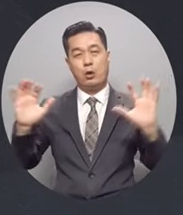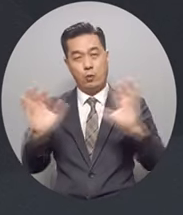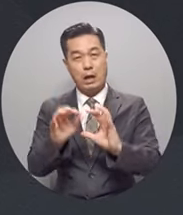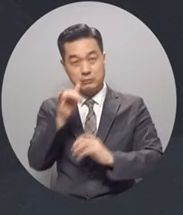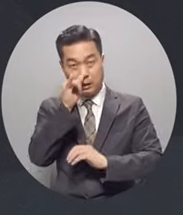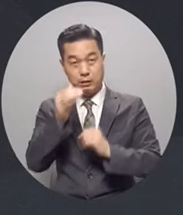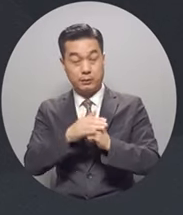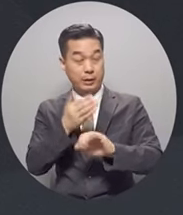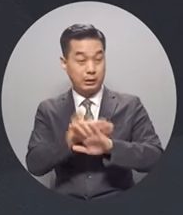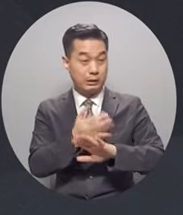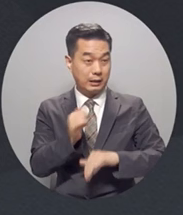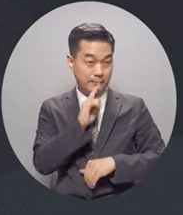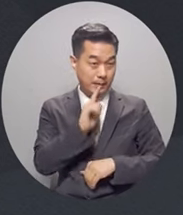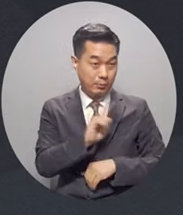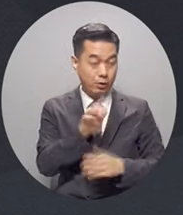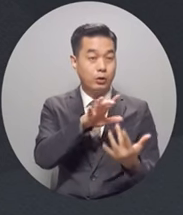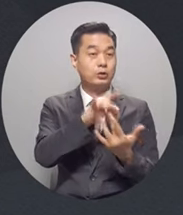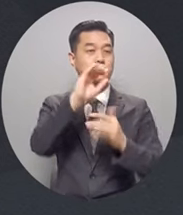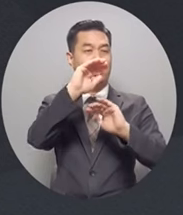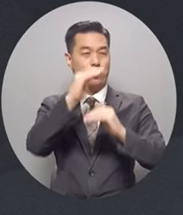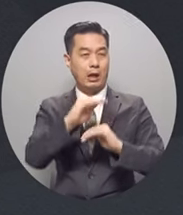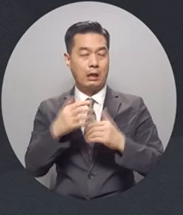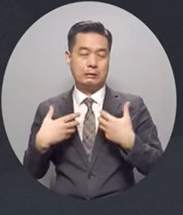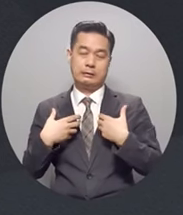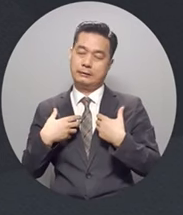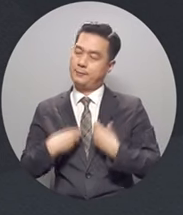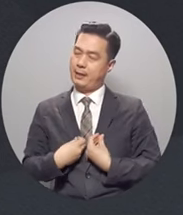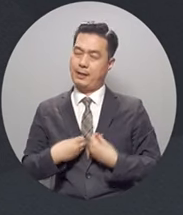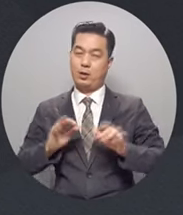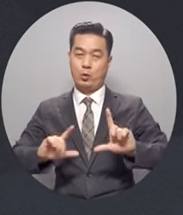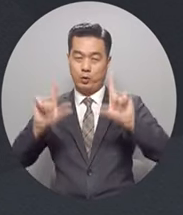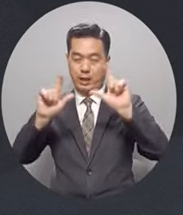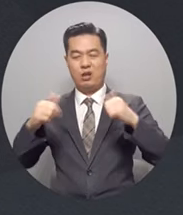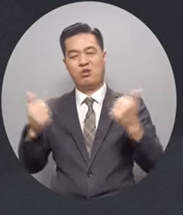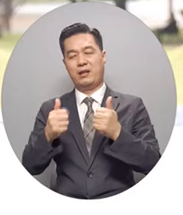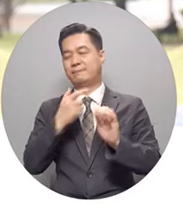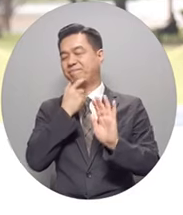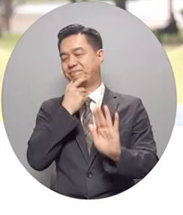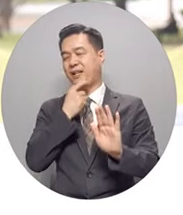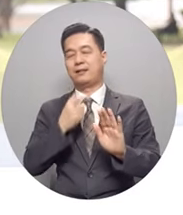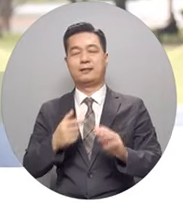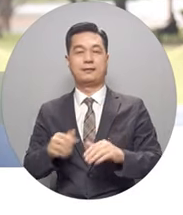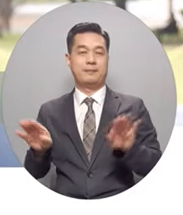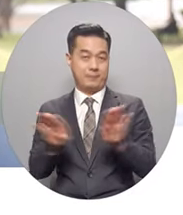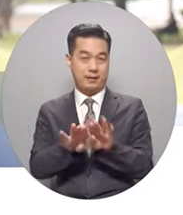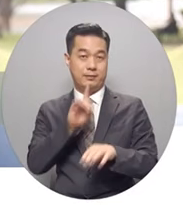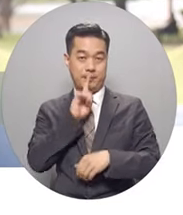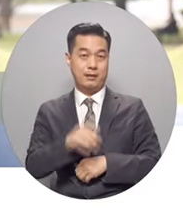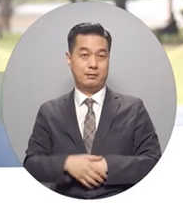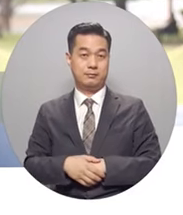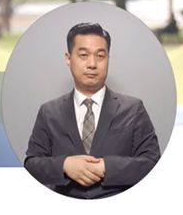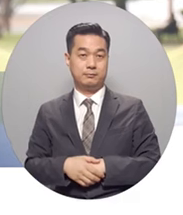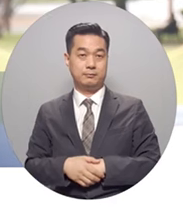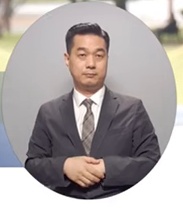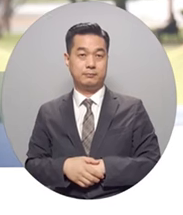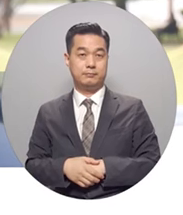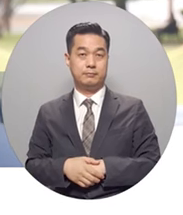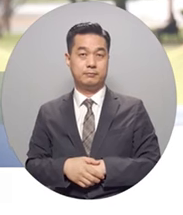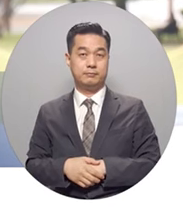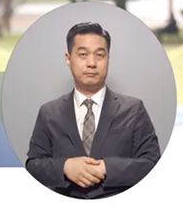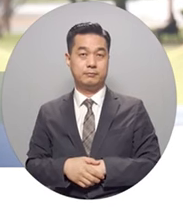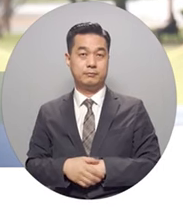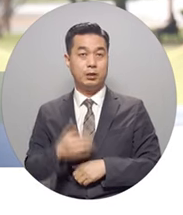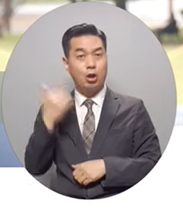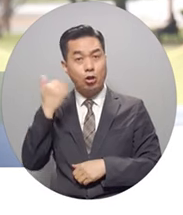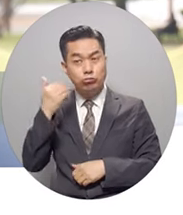참석자는 선정과정에너무실망하여 올해회의에참석하지않았다고밝혔습니다 ."불투명한절차를통해,그리고 극우